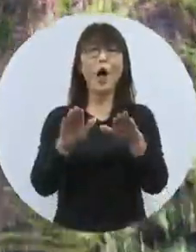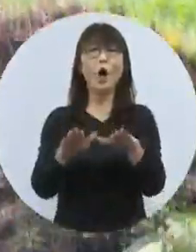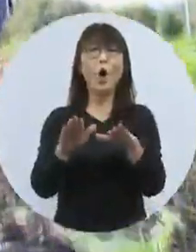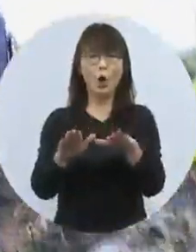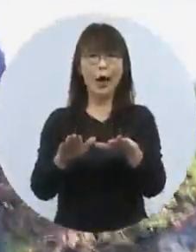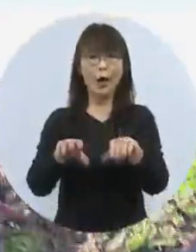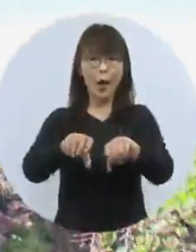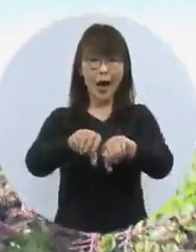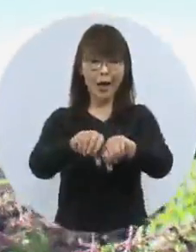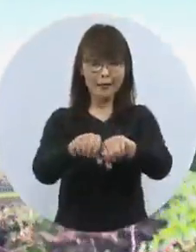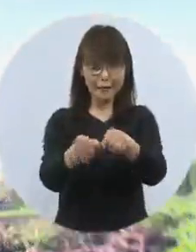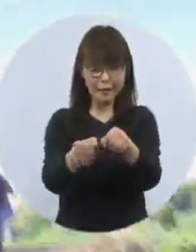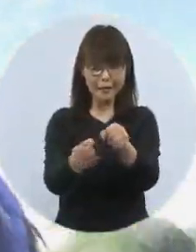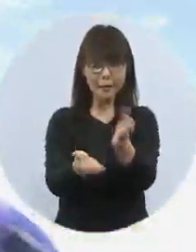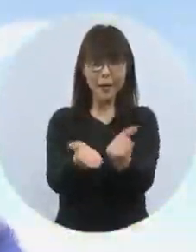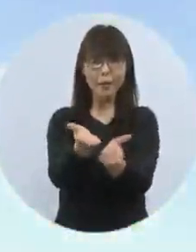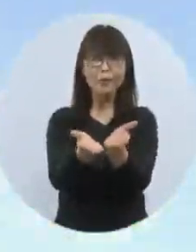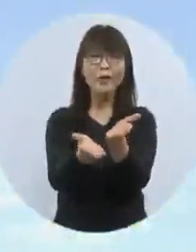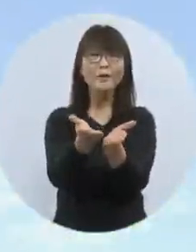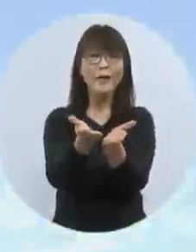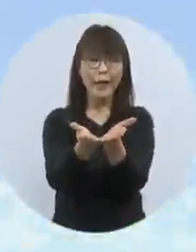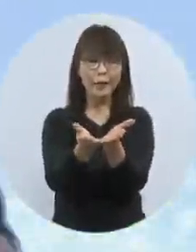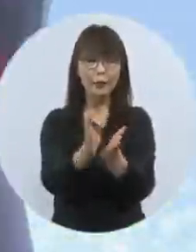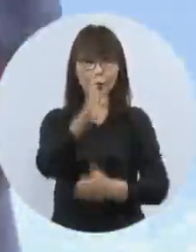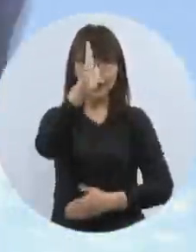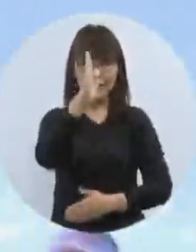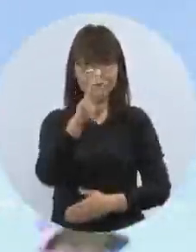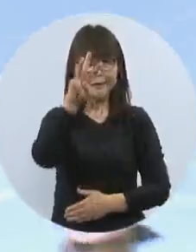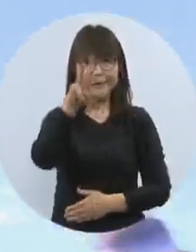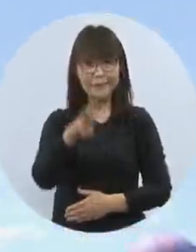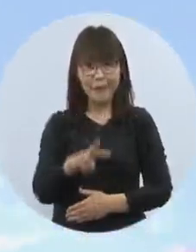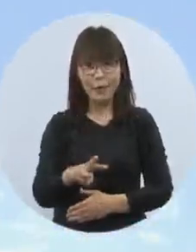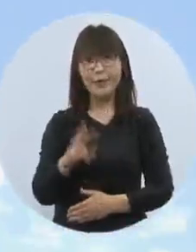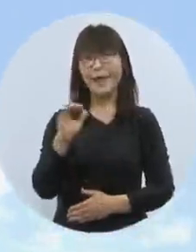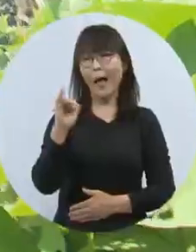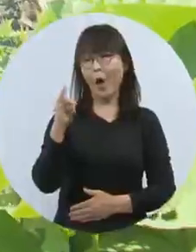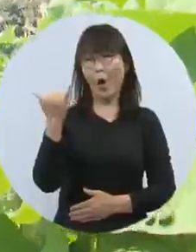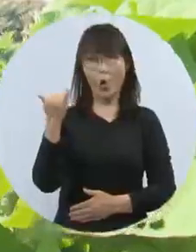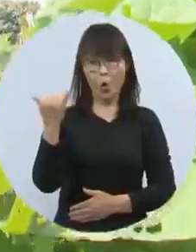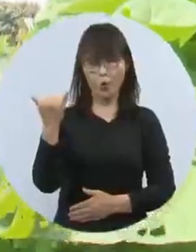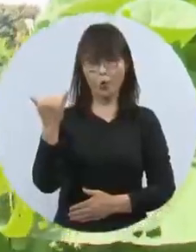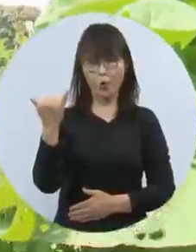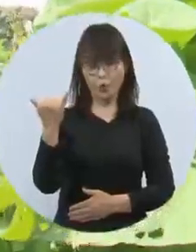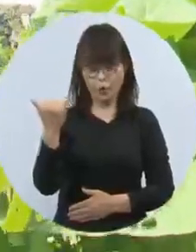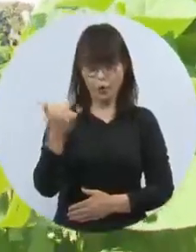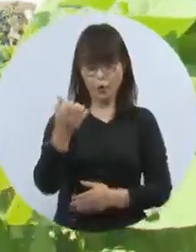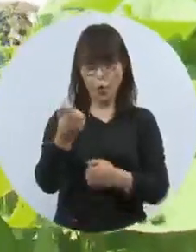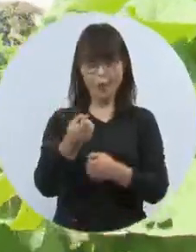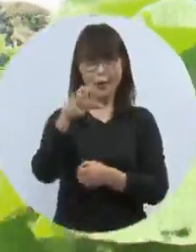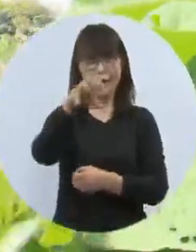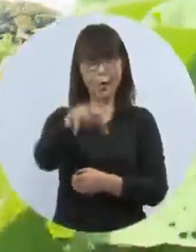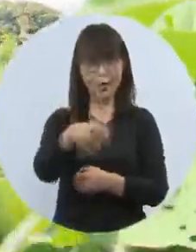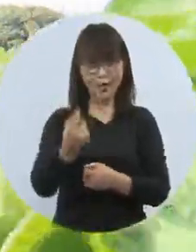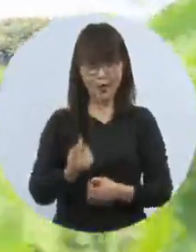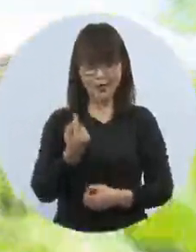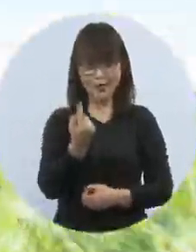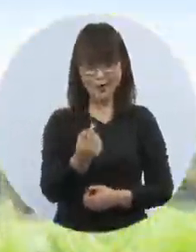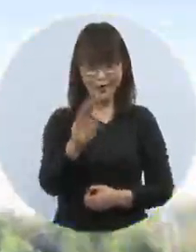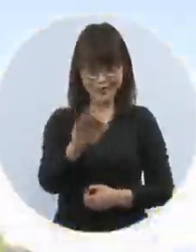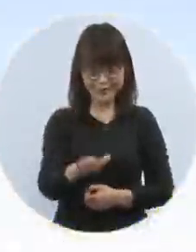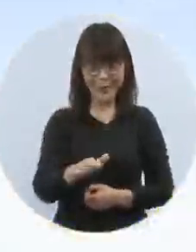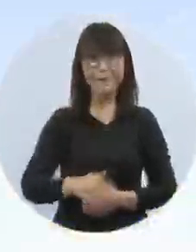はさつまいもを生産している市川勝さん、清子さんご夫妻の畑にお邪魔させていただき